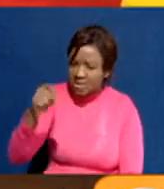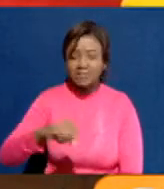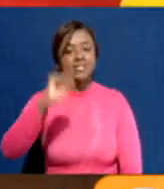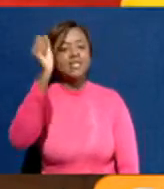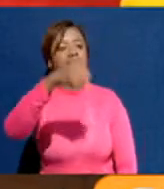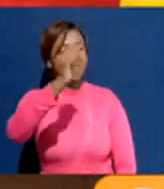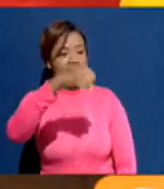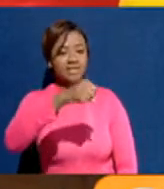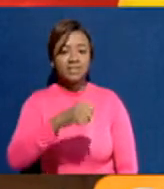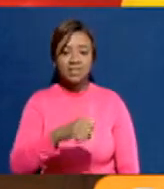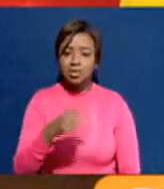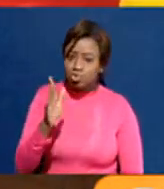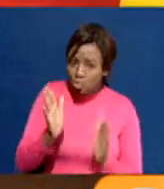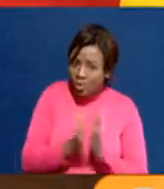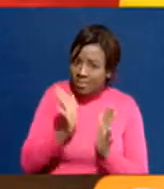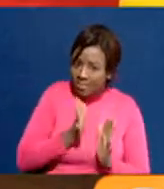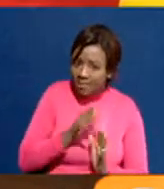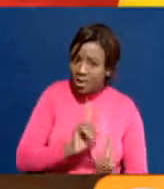Yeah. Ulimsindikisa mama.